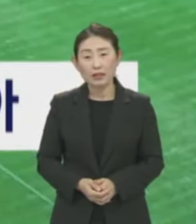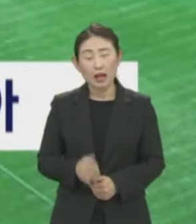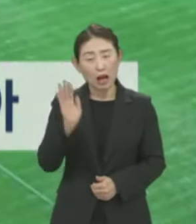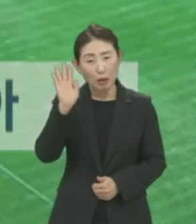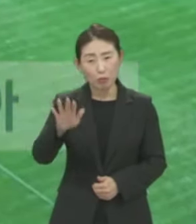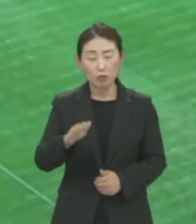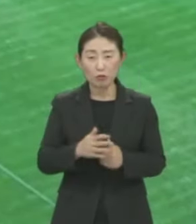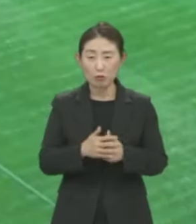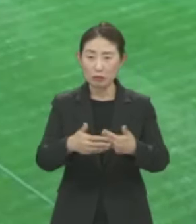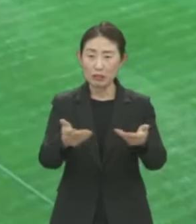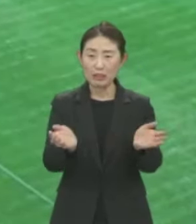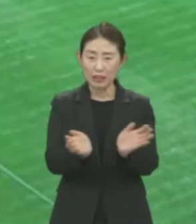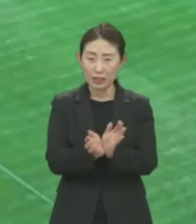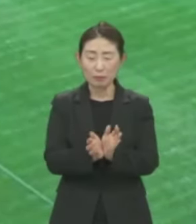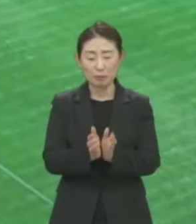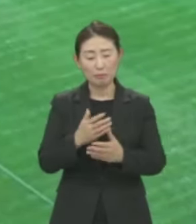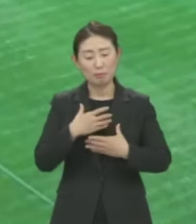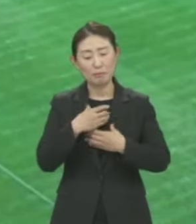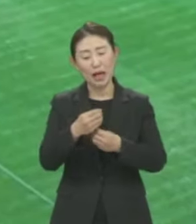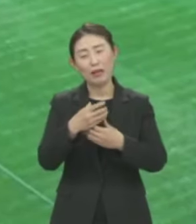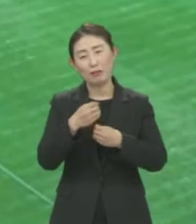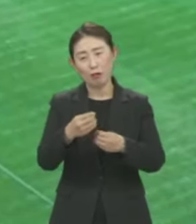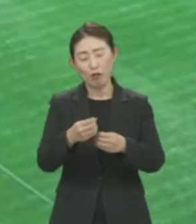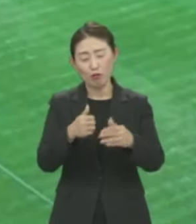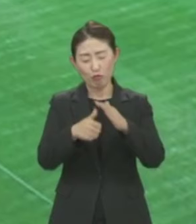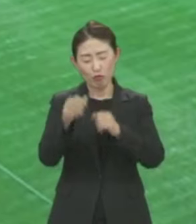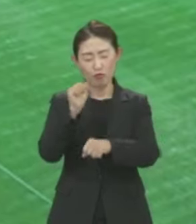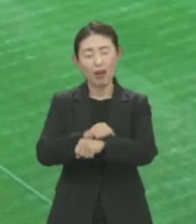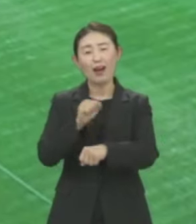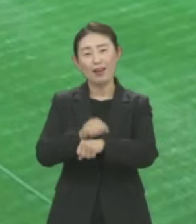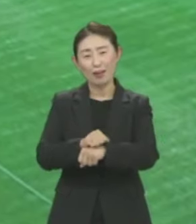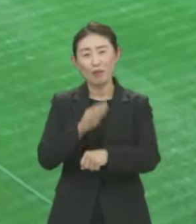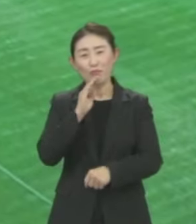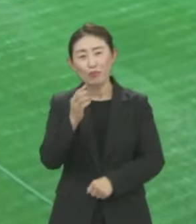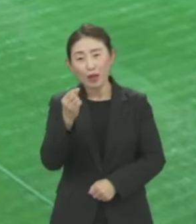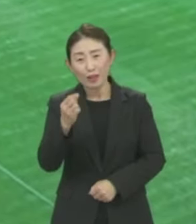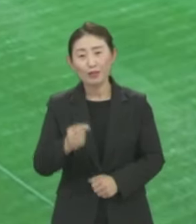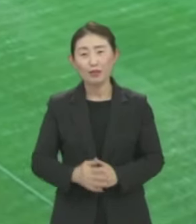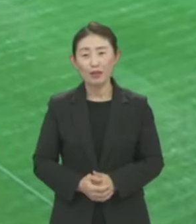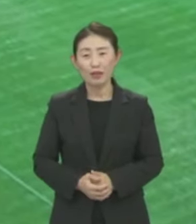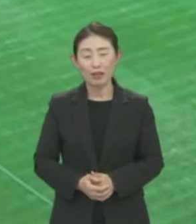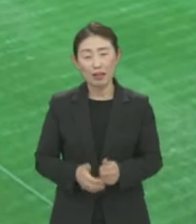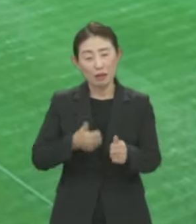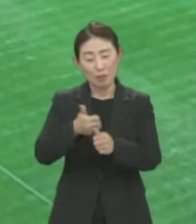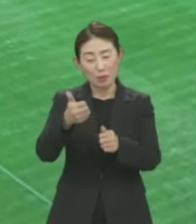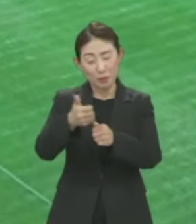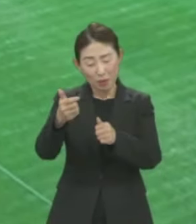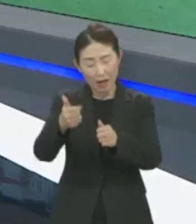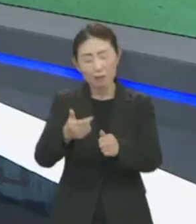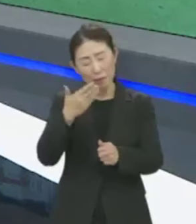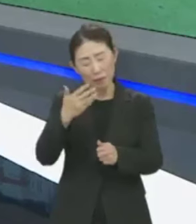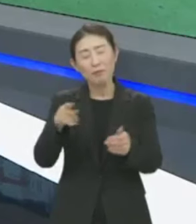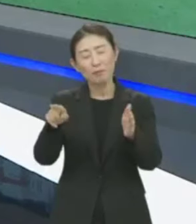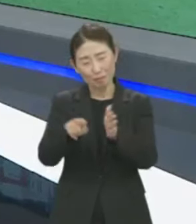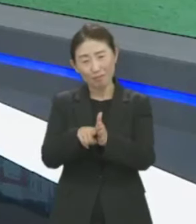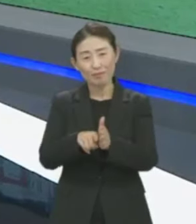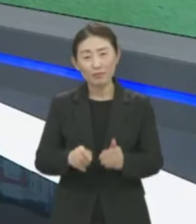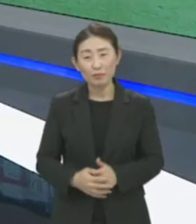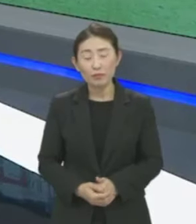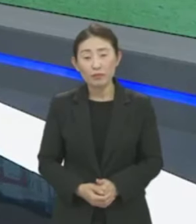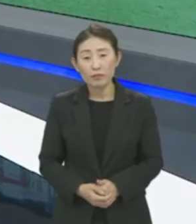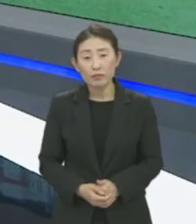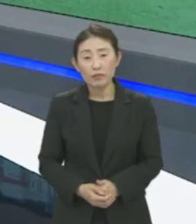갈수록 팀이 좀 안정화되는 것이 좀 보였기 때문에 조금 우리가 좋은 모습을 보일 수 있을 거라는 확신을 갖고 있었습니다. 대전